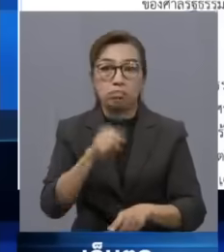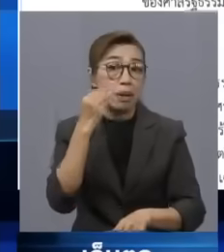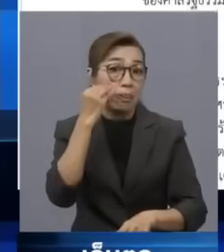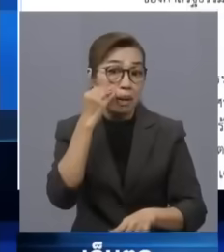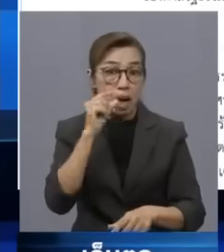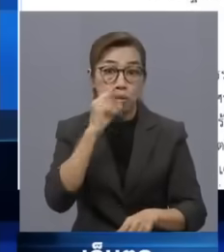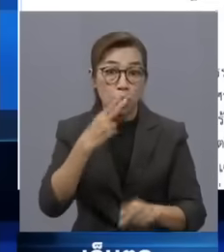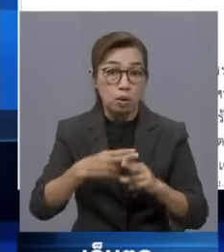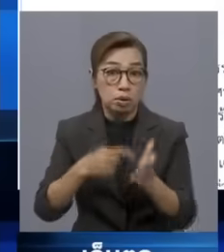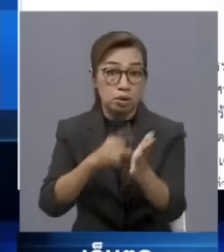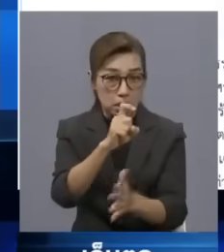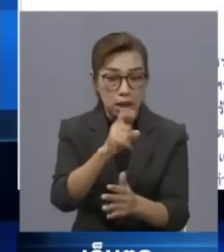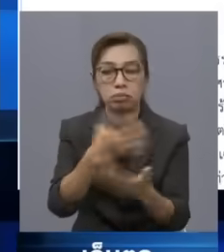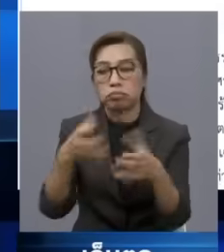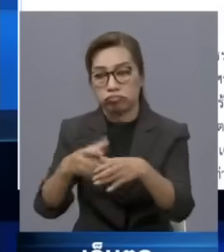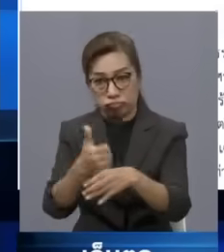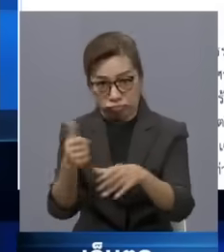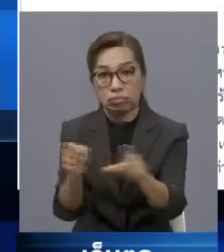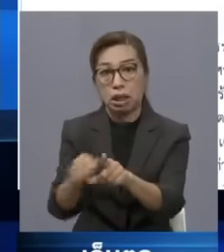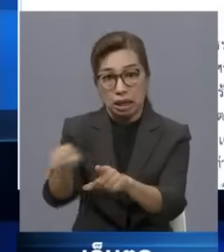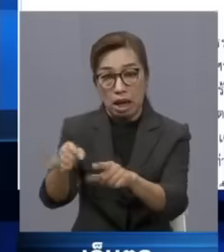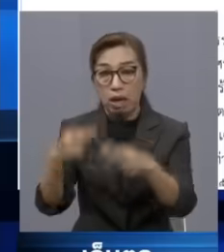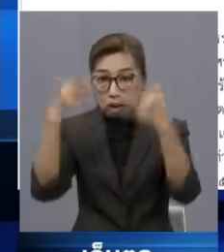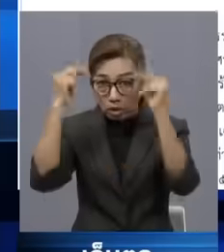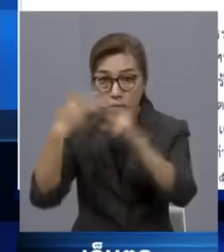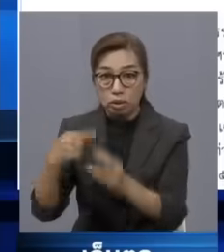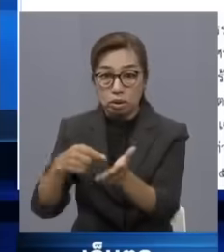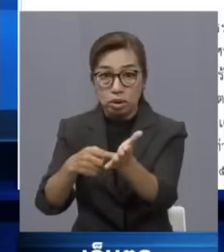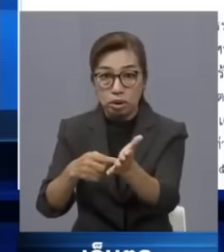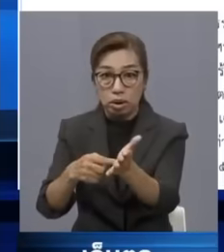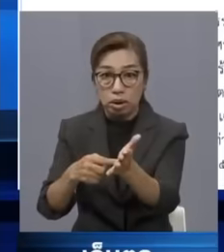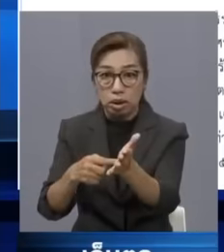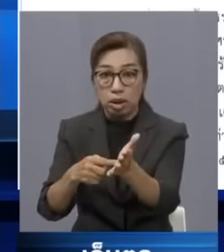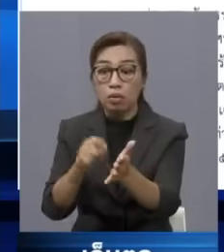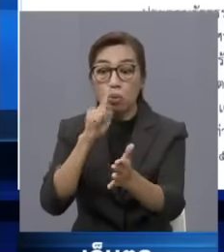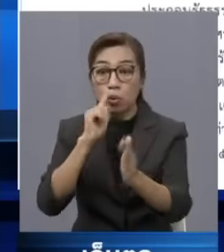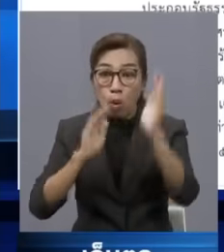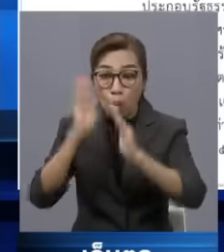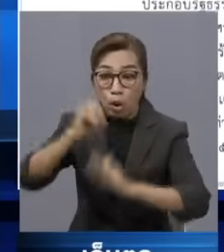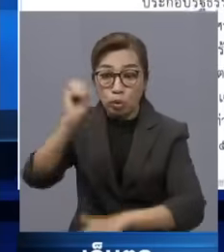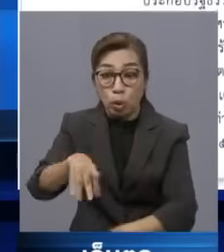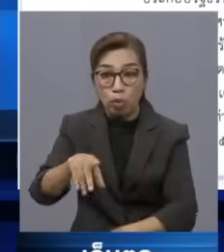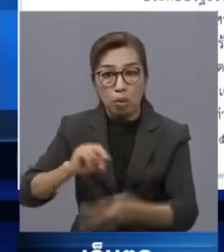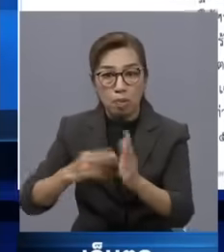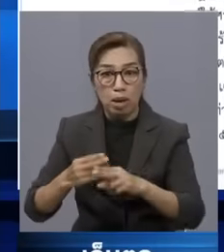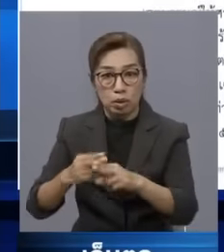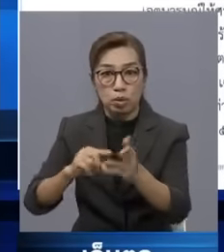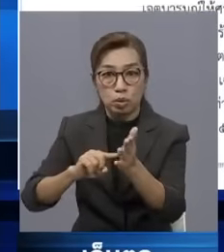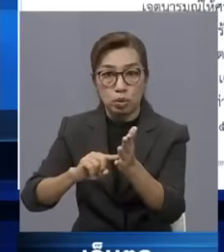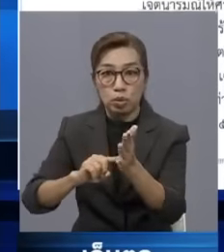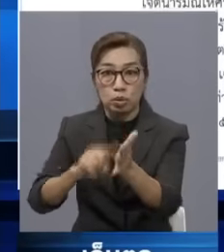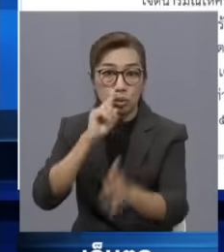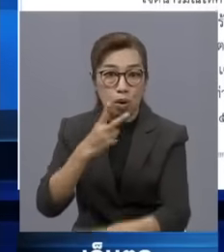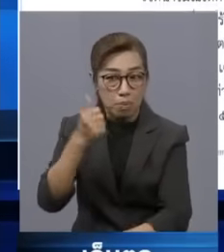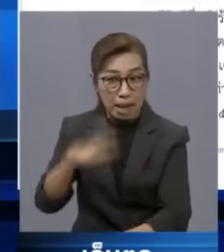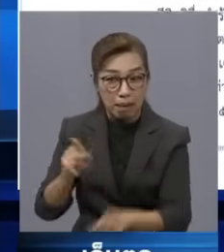แล้วจะยื่นญัตติอีกครั้งหนึ่งขึ้นไปเนี่ยถ้าโหวตไม่ได้แล้วก็เสนออีกไม่ได้เป็นแบบนี้มันก็เหมือนเป็นช่องเหมือนกัน